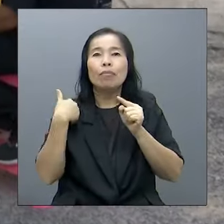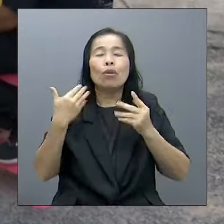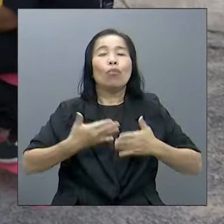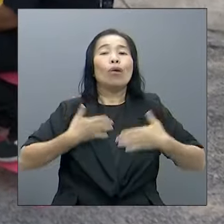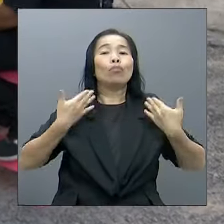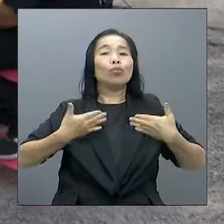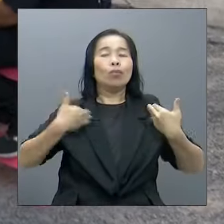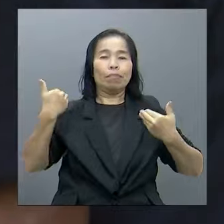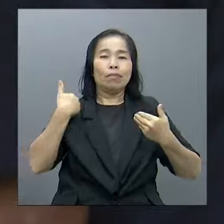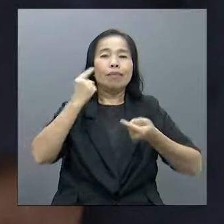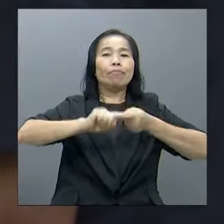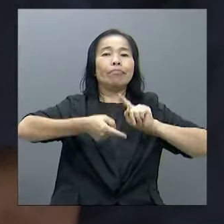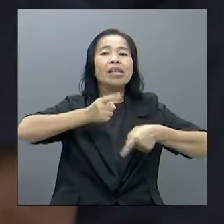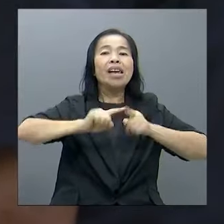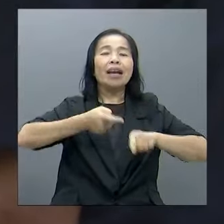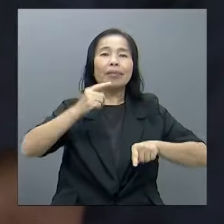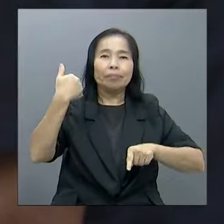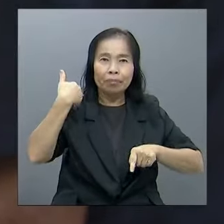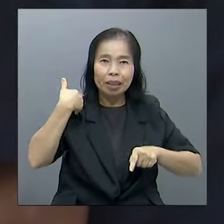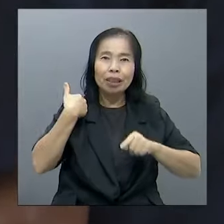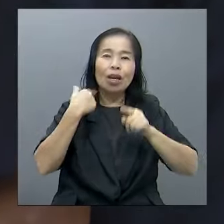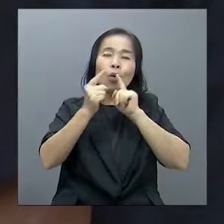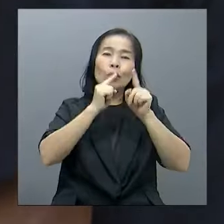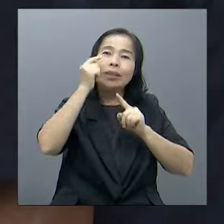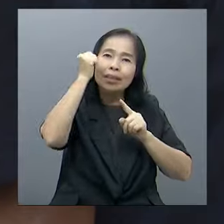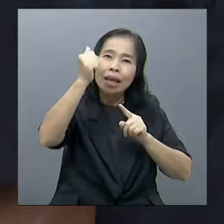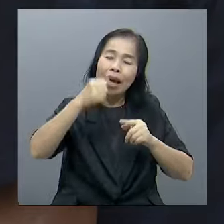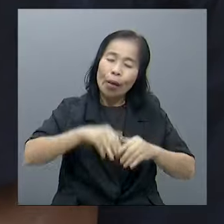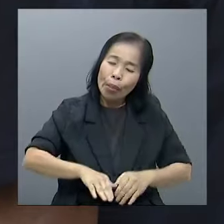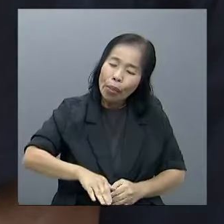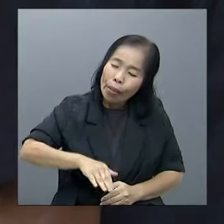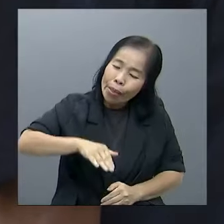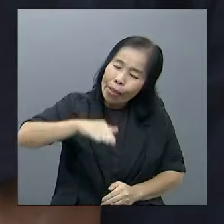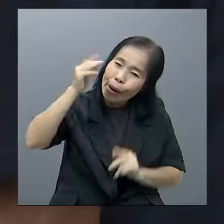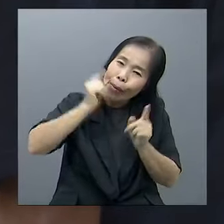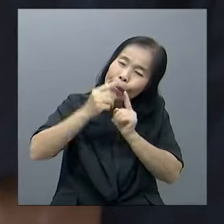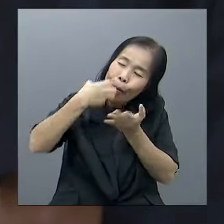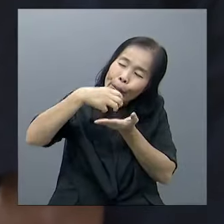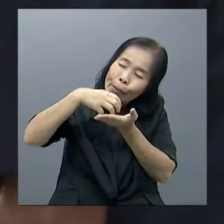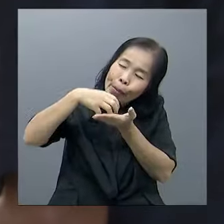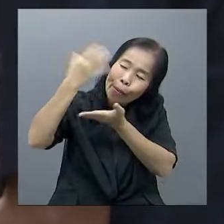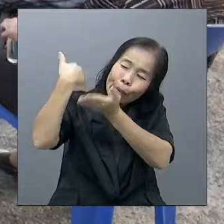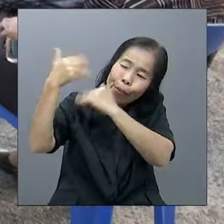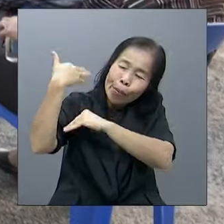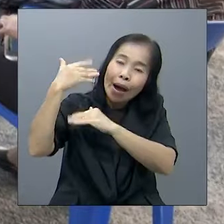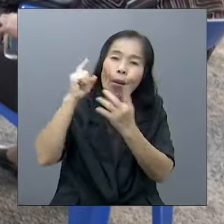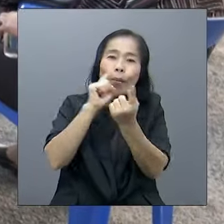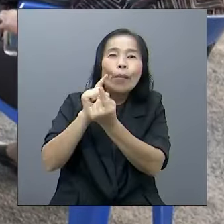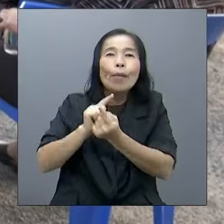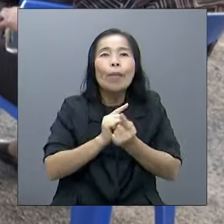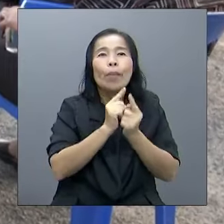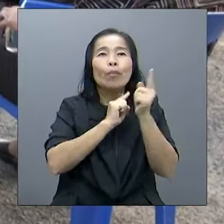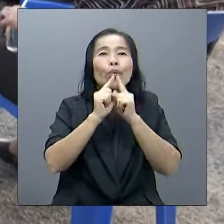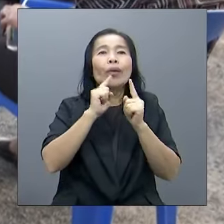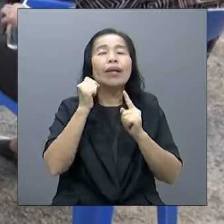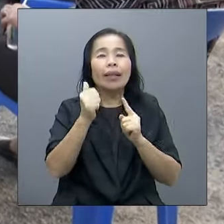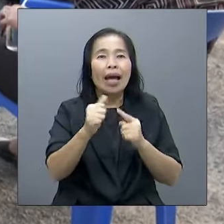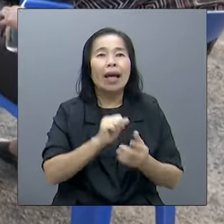เพื่อนที่คุยกันตั้งแต่แบบเขาอายุยังเด็กๆอะไรเงี้ยแต่ว่าเขาแบบไม่ได้เจอกันมาเลยเขาได้มาเจอกันเนี่ยค่